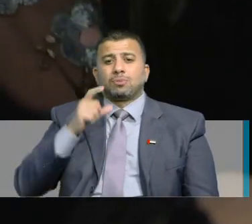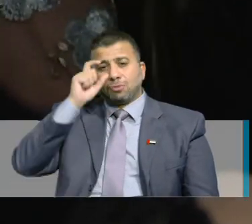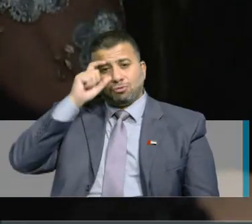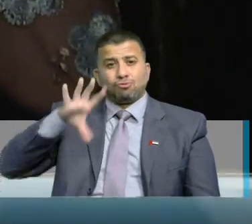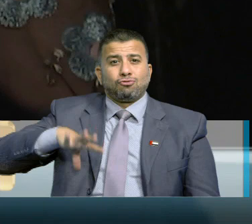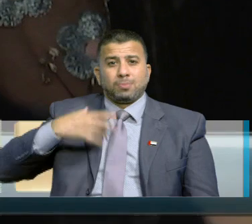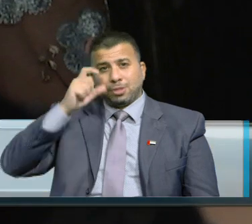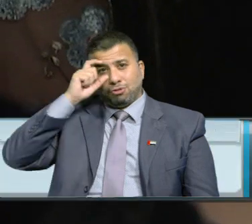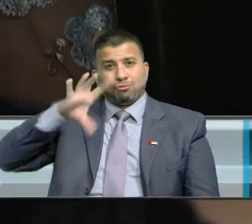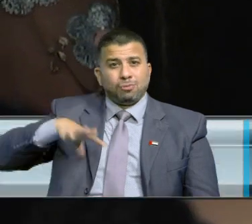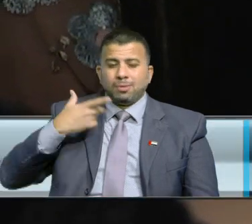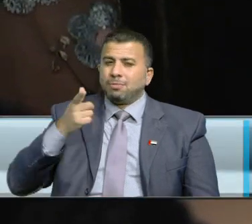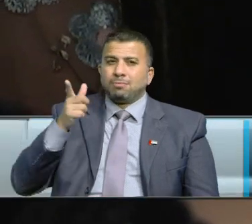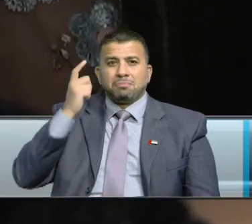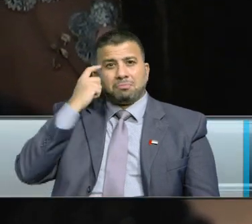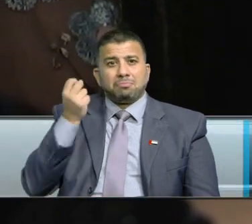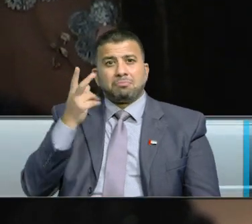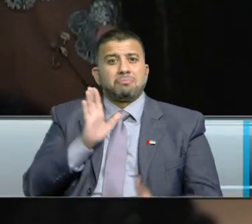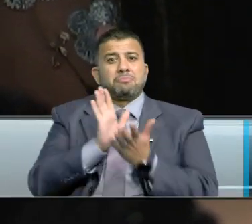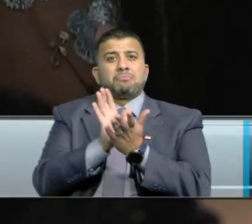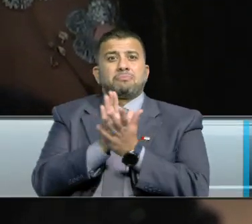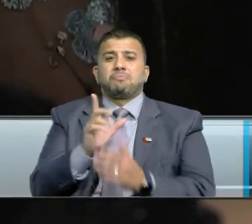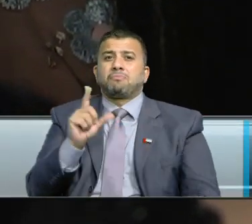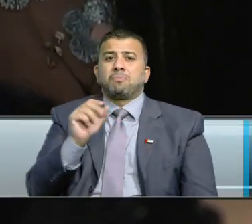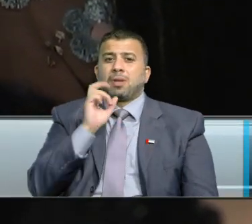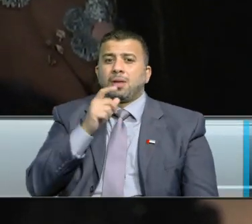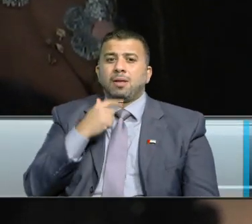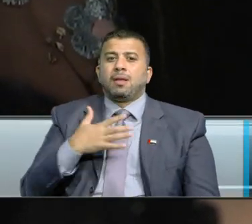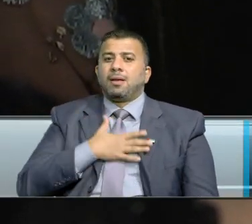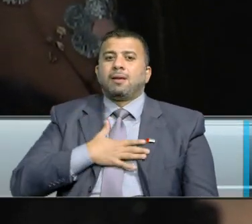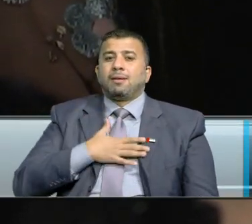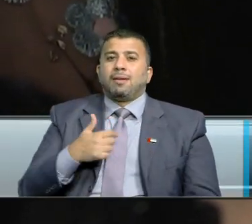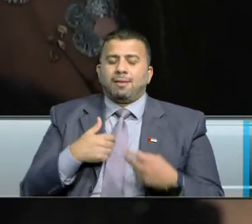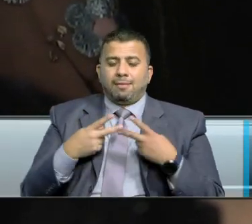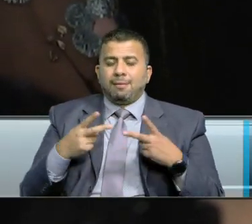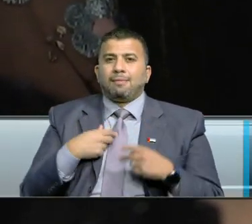جميلة القاسمي على هذا التكريم اللي كتير فرحتنا فيه.